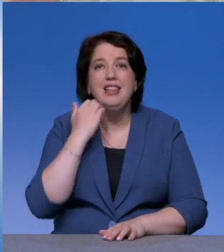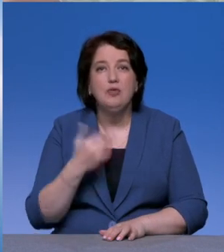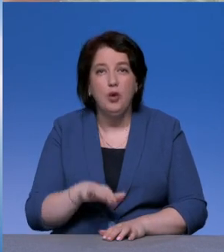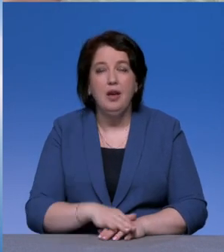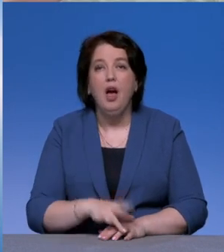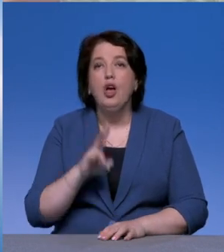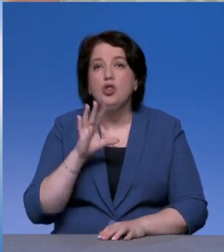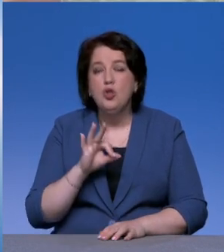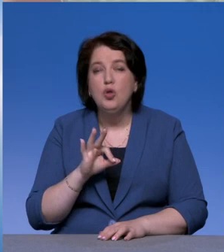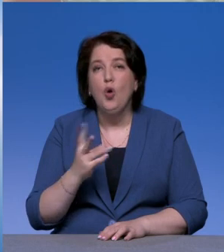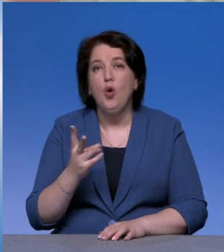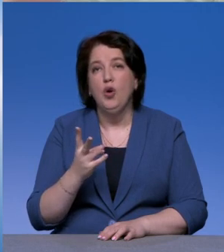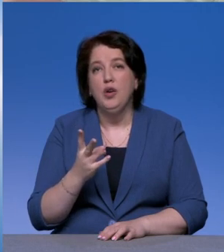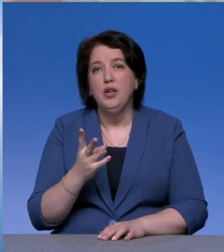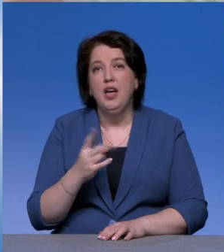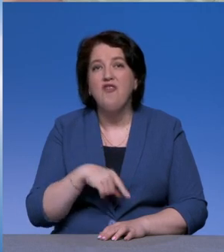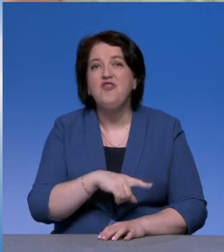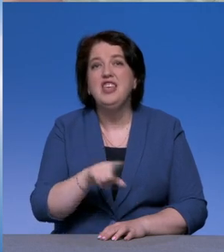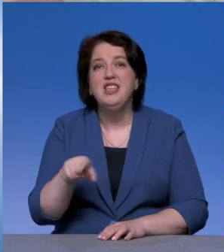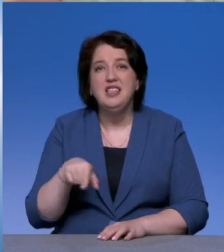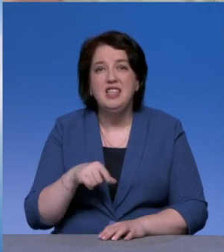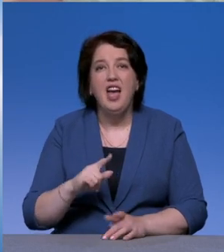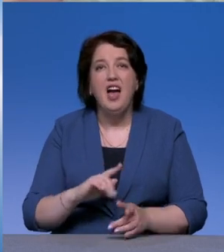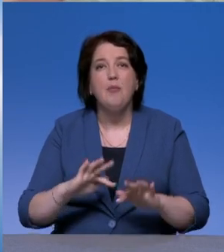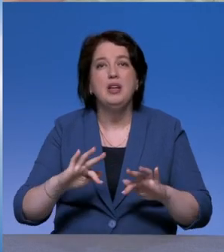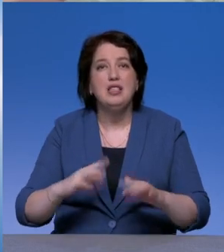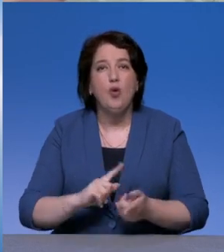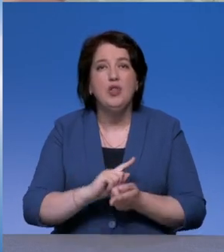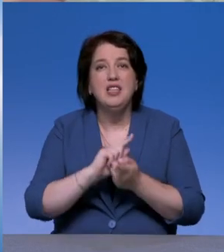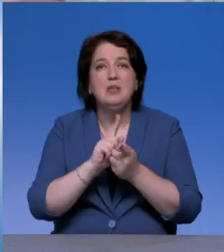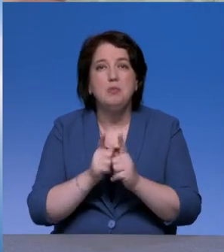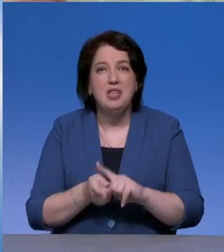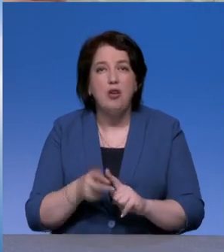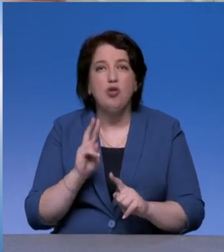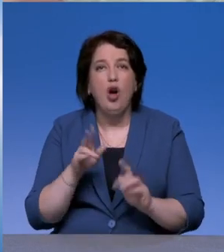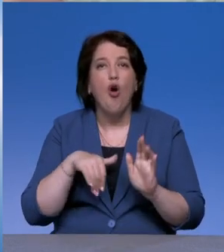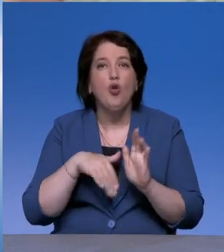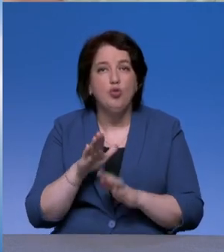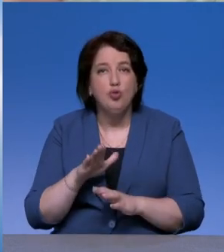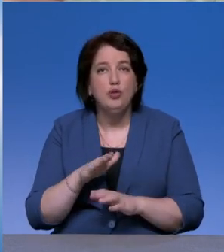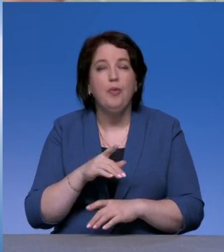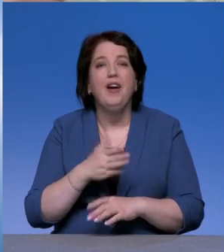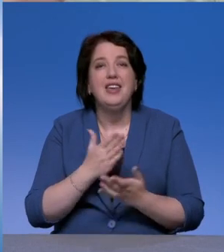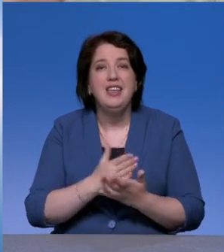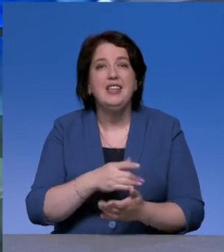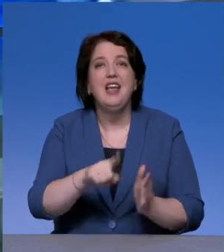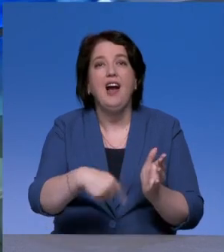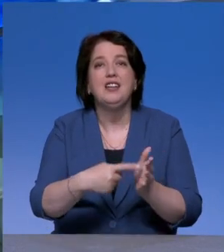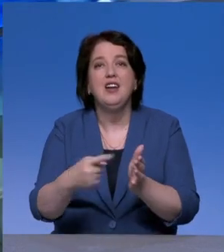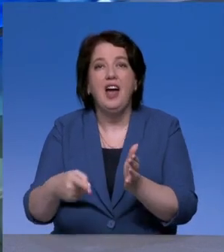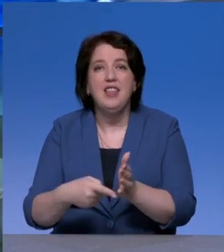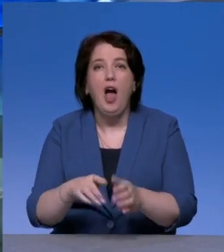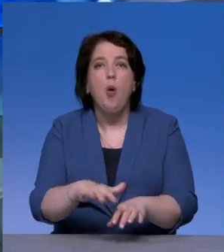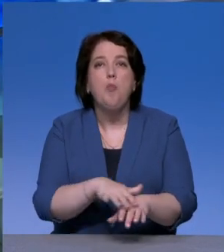опять же подчеркну, что везде происходят изменения к лучшему. Где-то медленнее, где-то быстрее. Ну да, есть